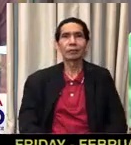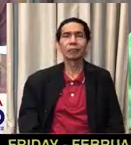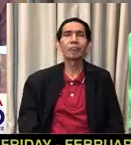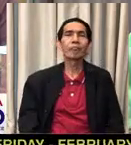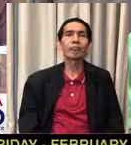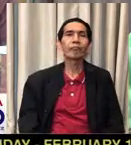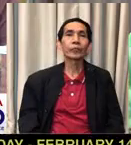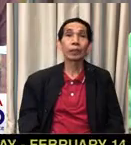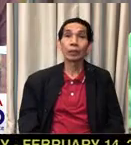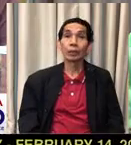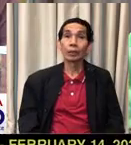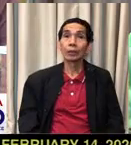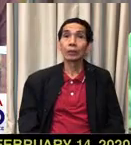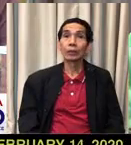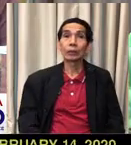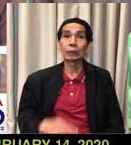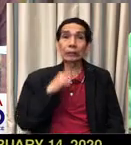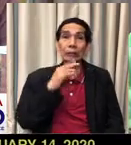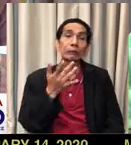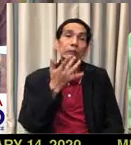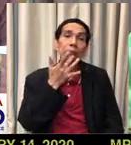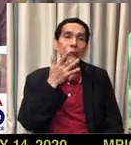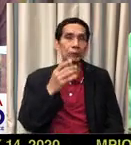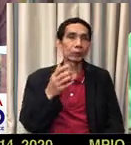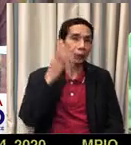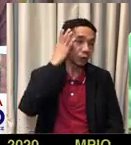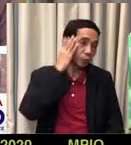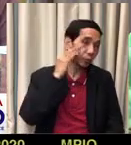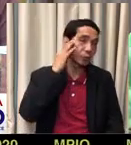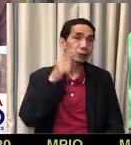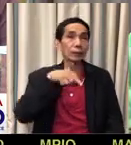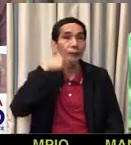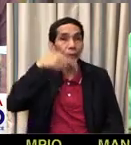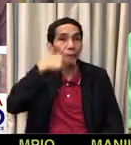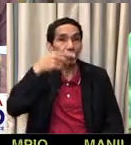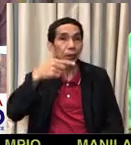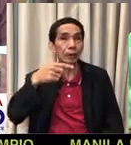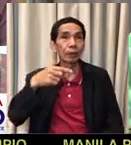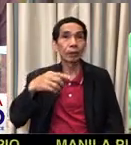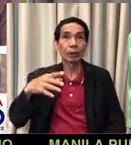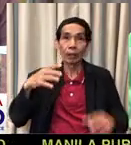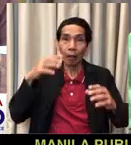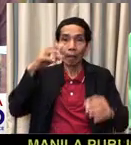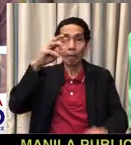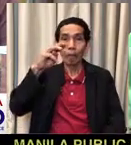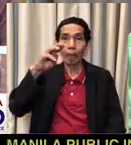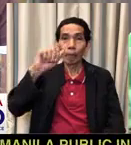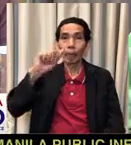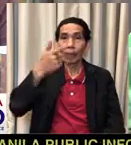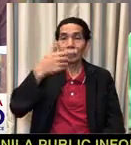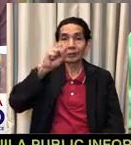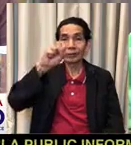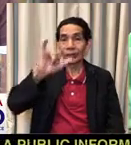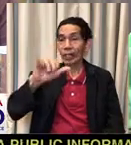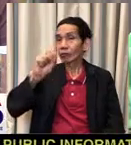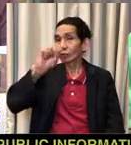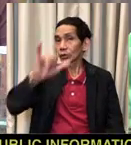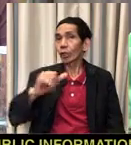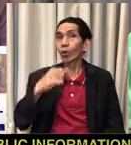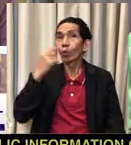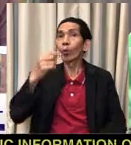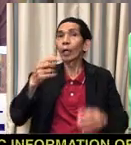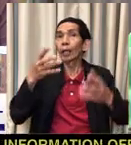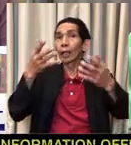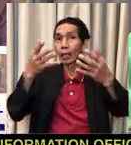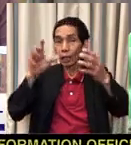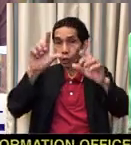Kasi kung hindi natin nanamnamin yung sinasabi ni President Magsaysay, di ba? Those who have less